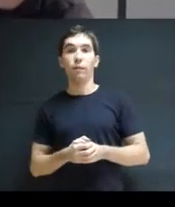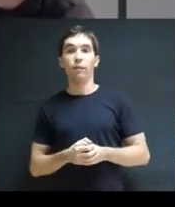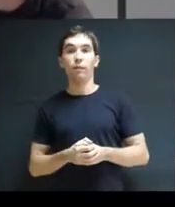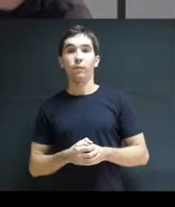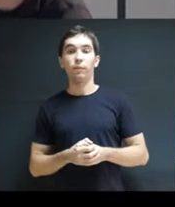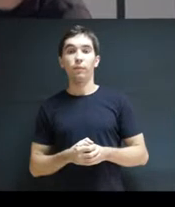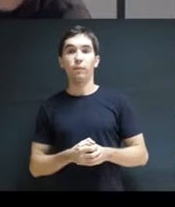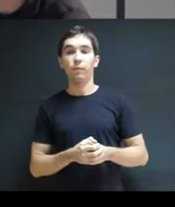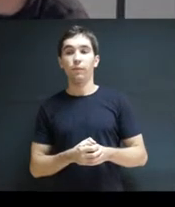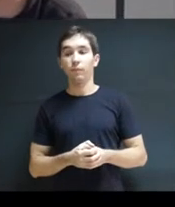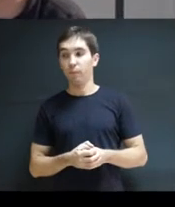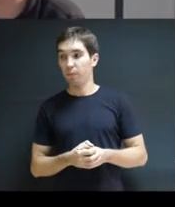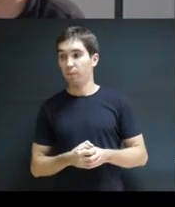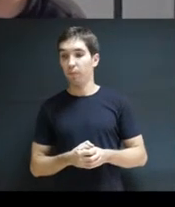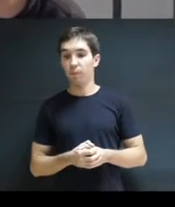osobu.